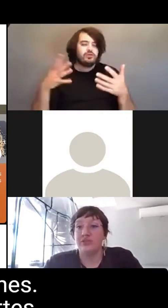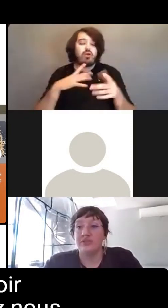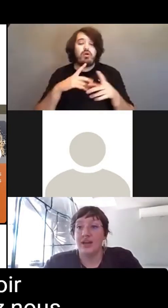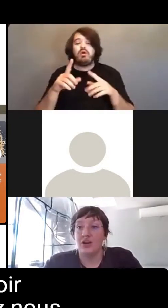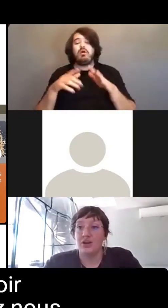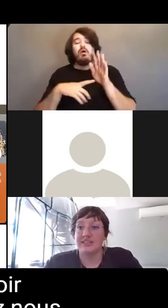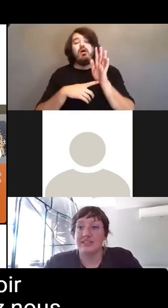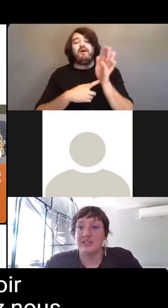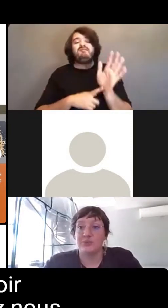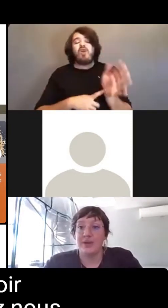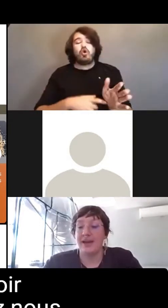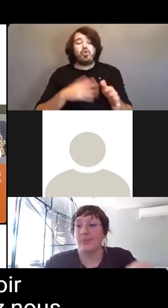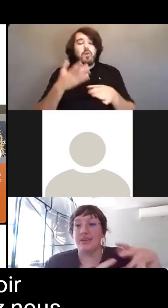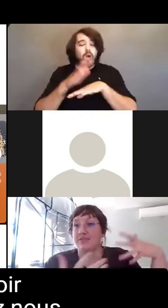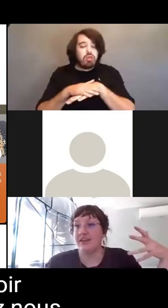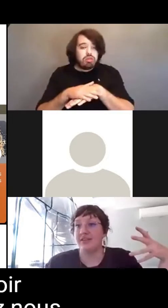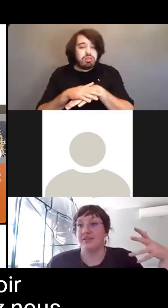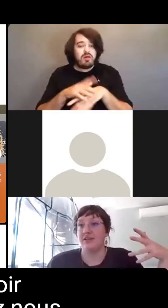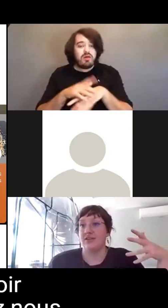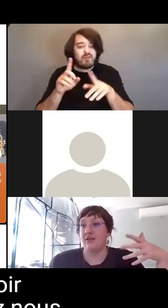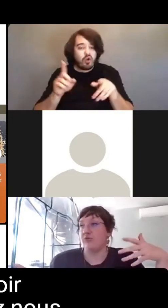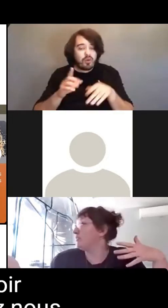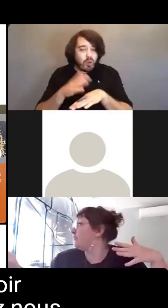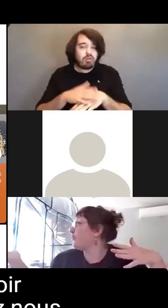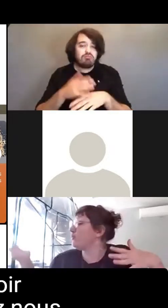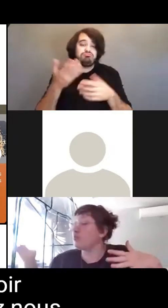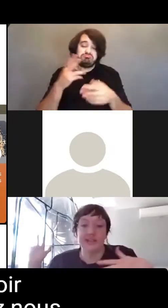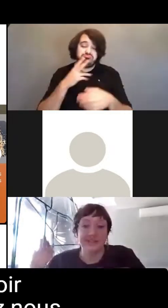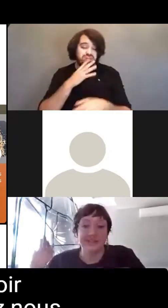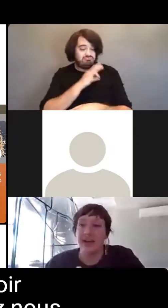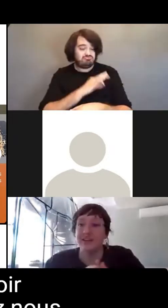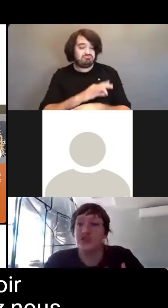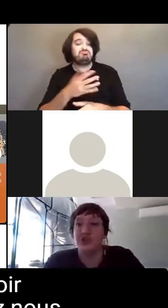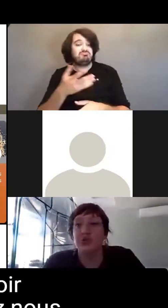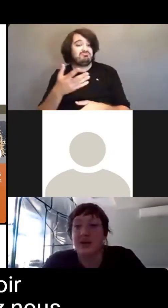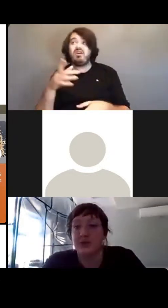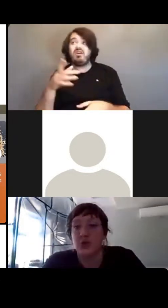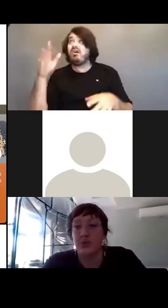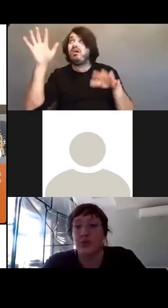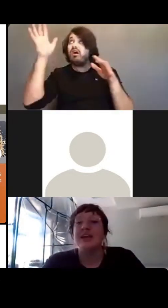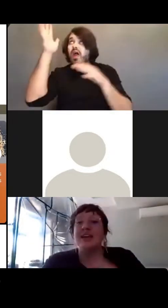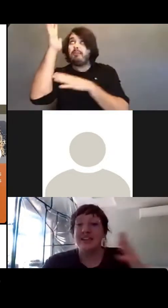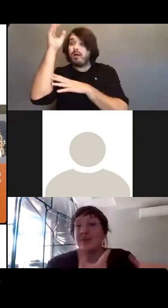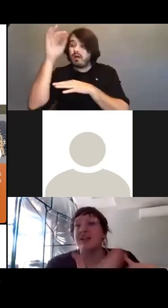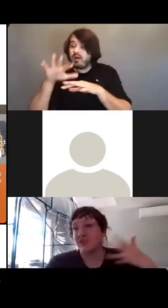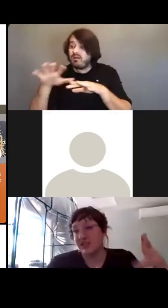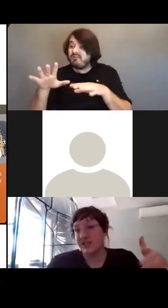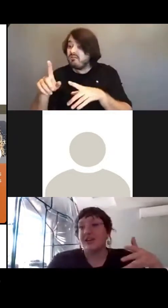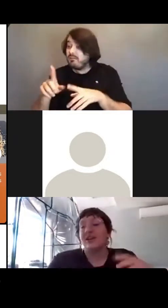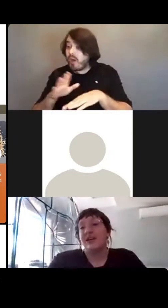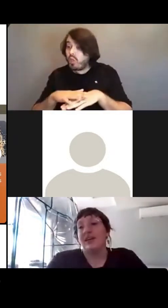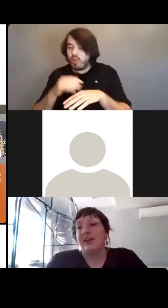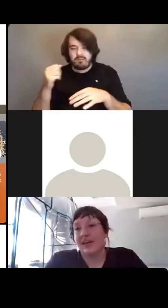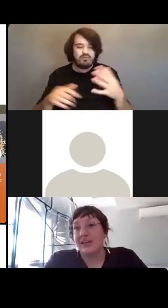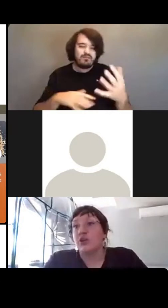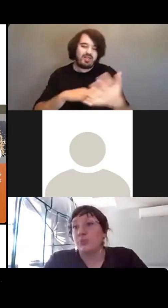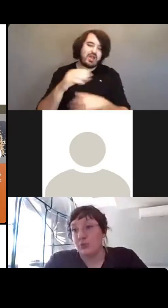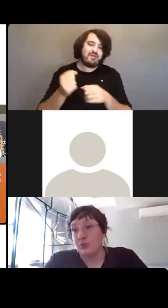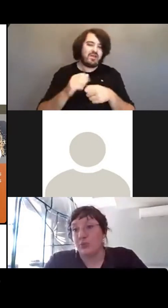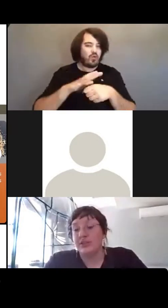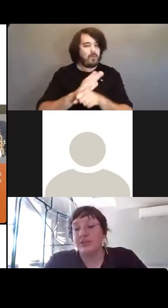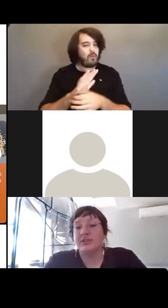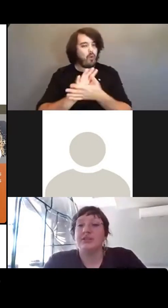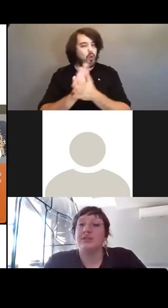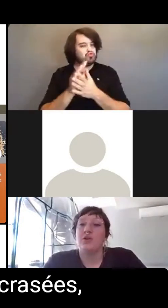mortes. Alors, c'est super bénéfique d'avoir des feuilles mortes qui traînent chez nous parce qu'on peut les mélanger et créer notre